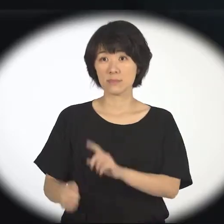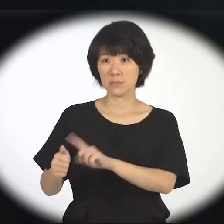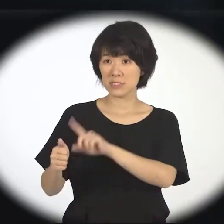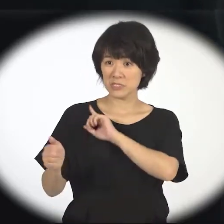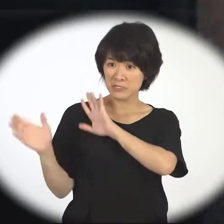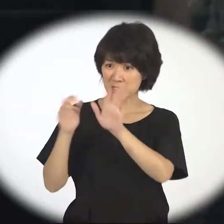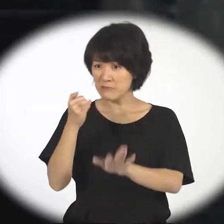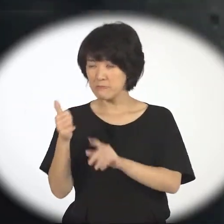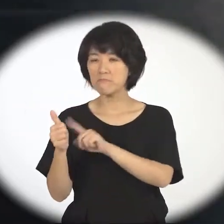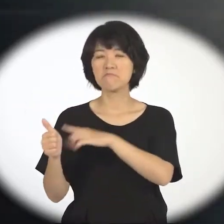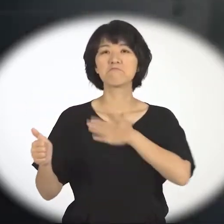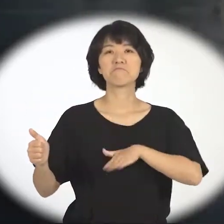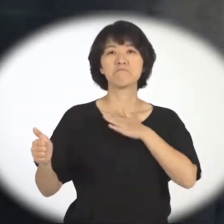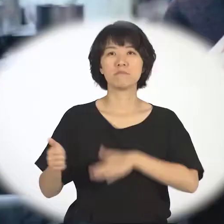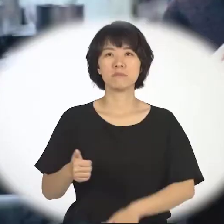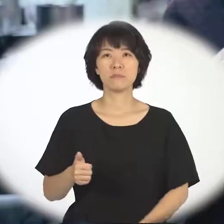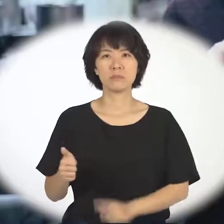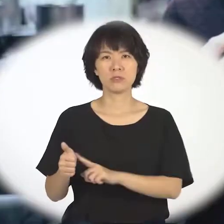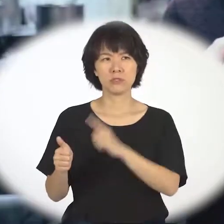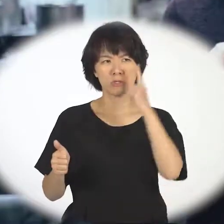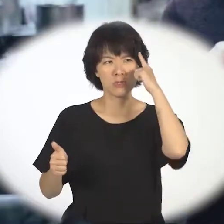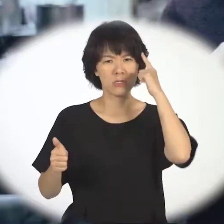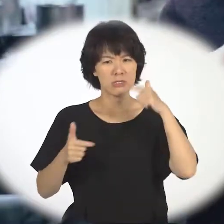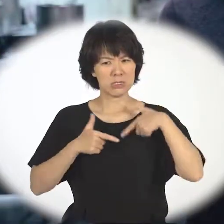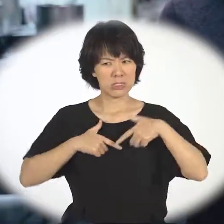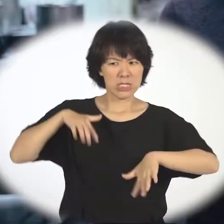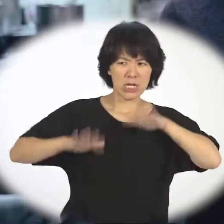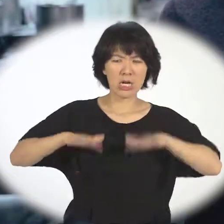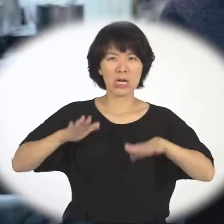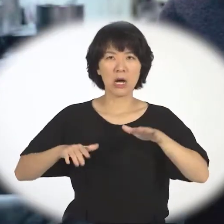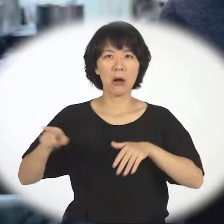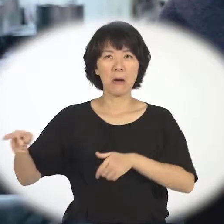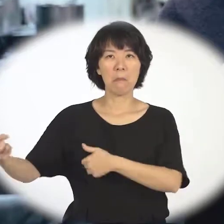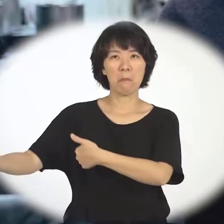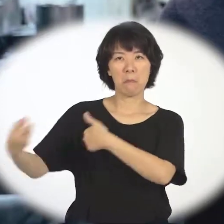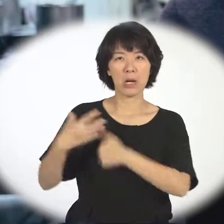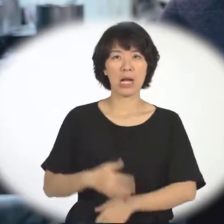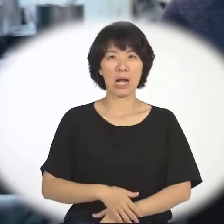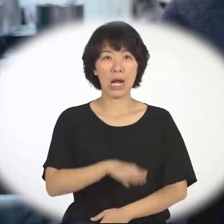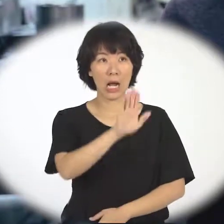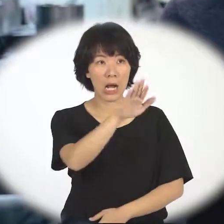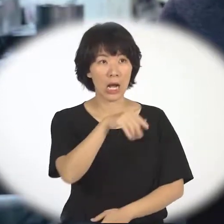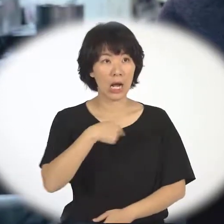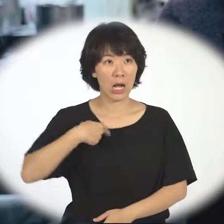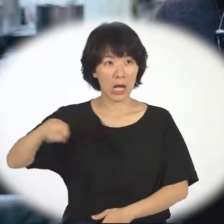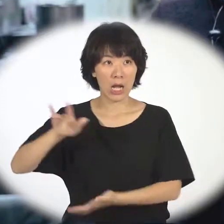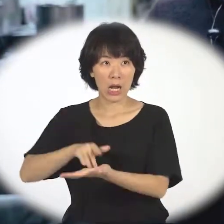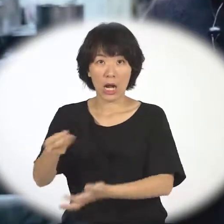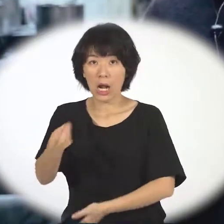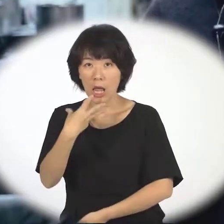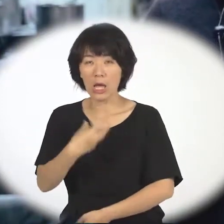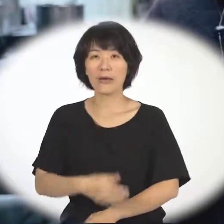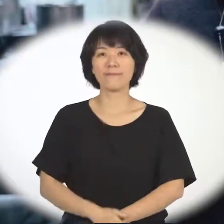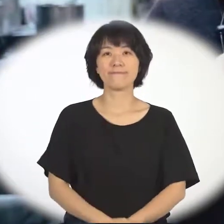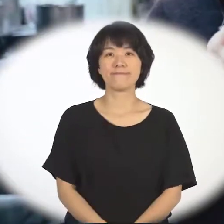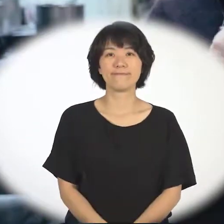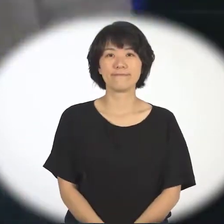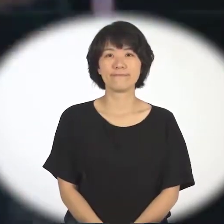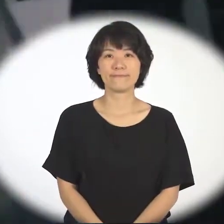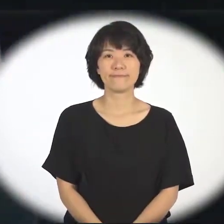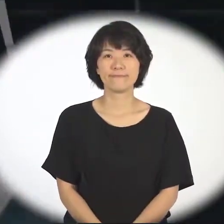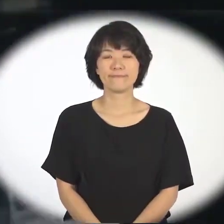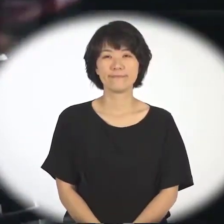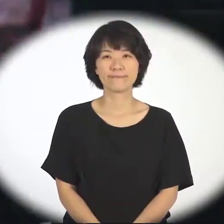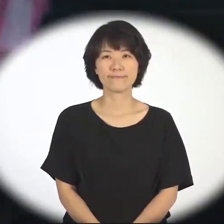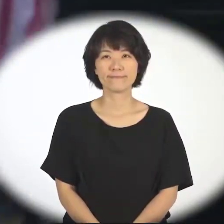他自己的状况他很清楚，他如果情绪就是不稳的时候，他会跟我讲：“老板娘，我先去吃个